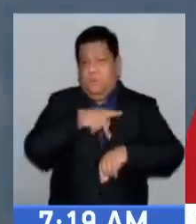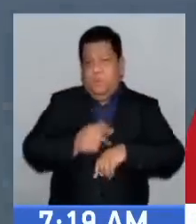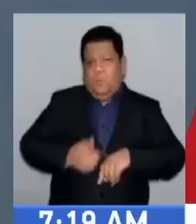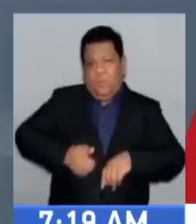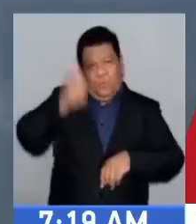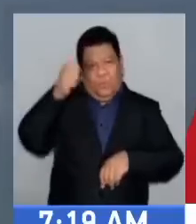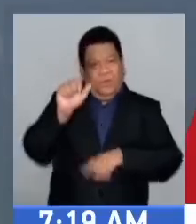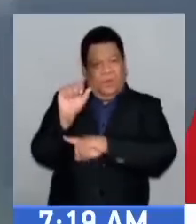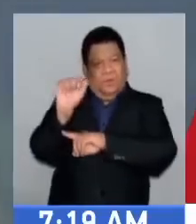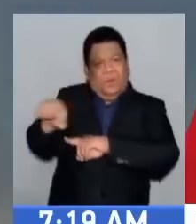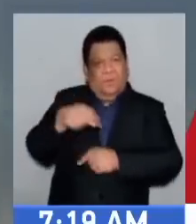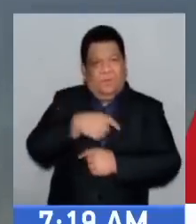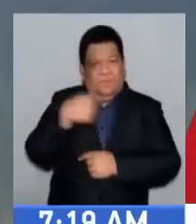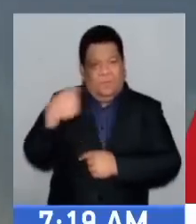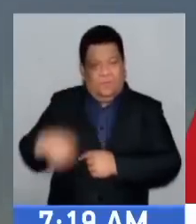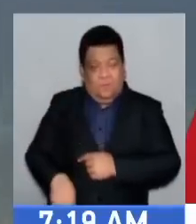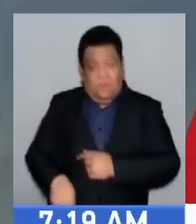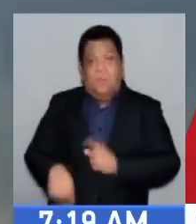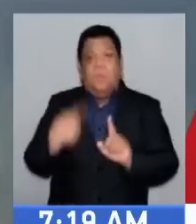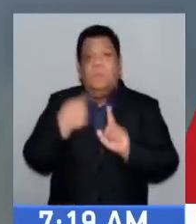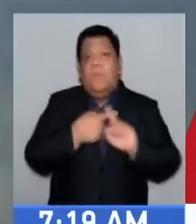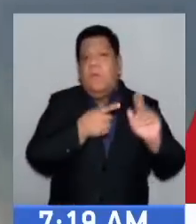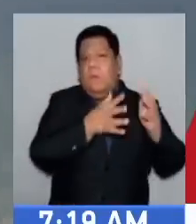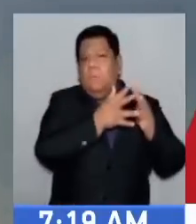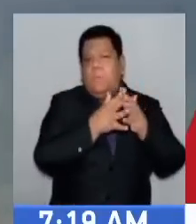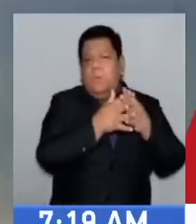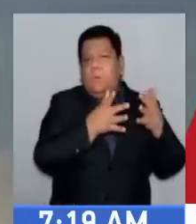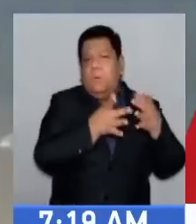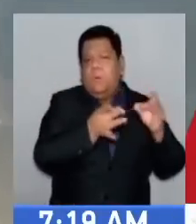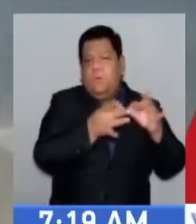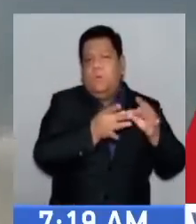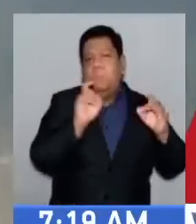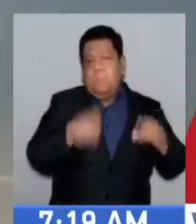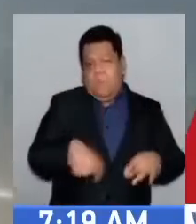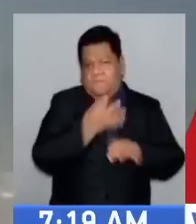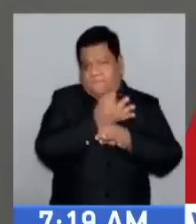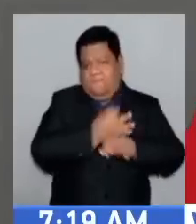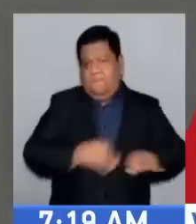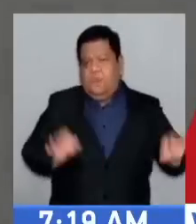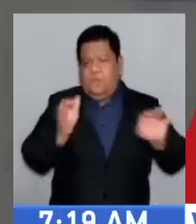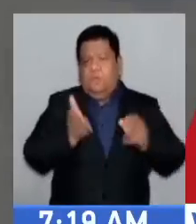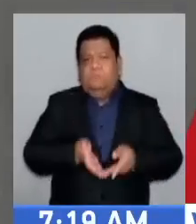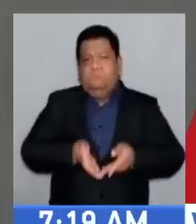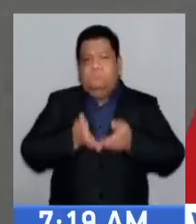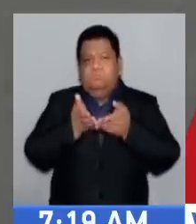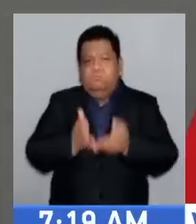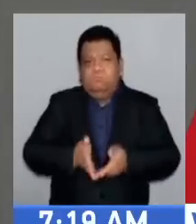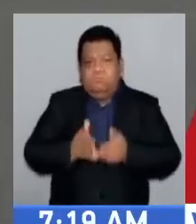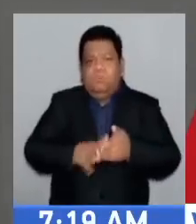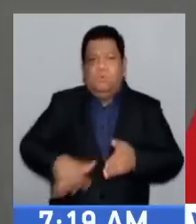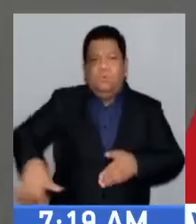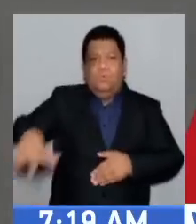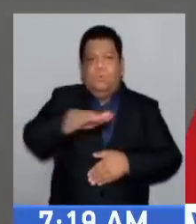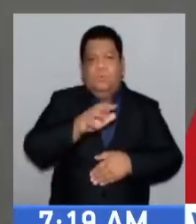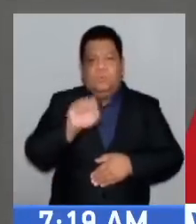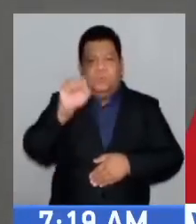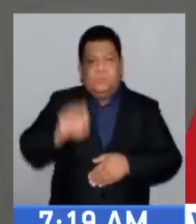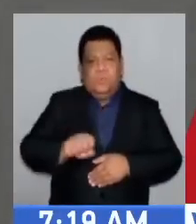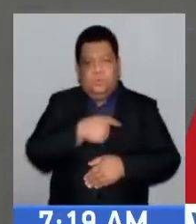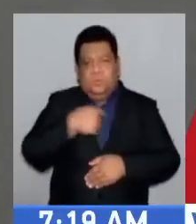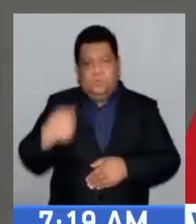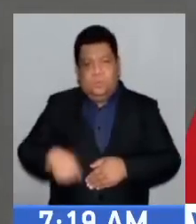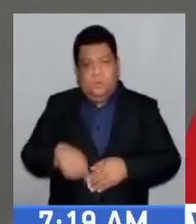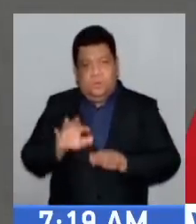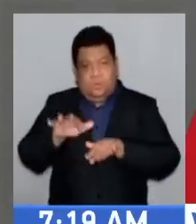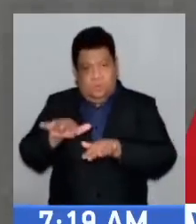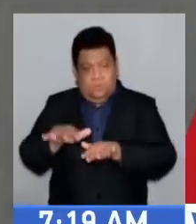Amerika ang freedom of navigation o malayang paglalayag sa South China Sea. Sabi ni Pangulong Marcos, ang inaasam niya at ng